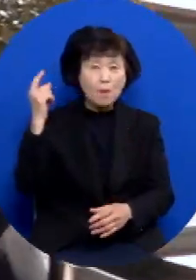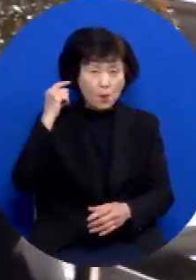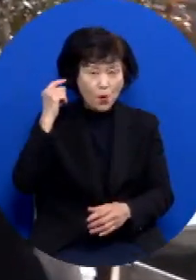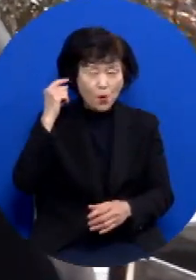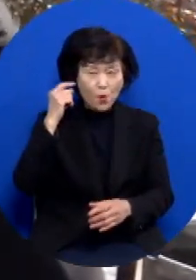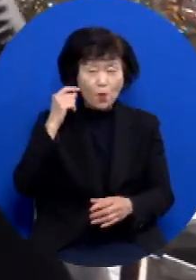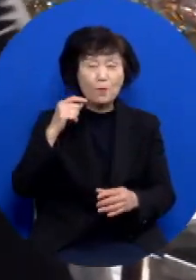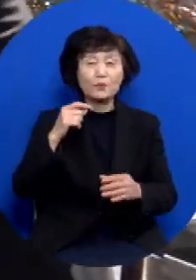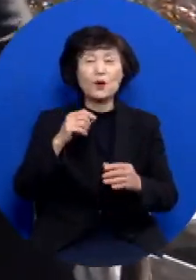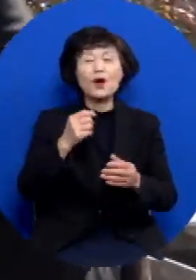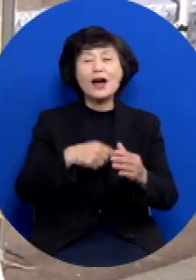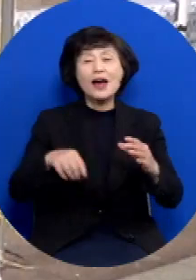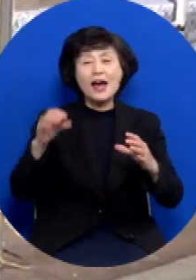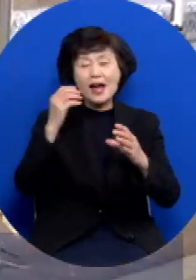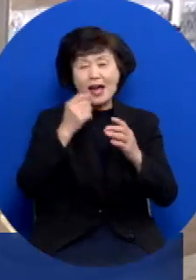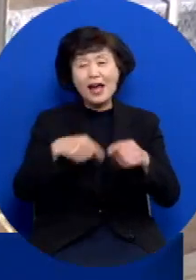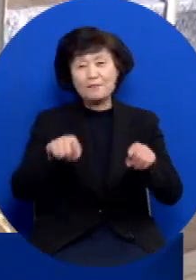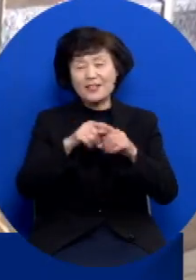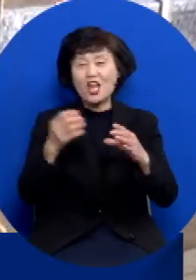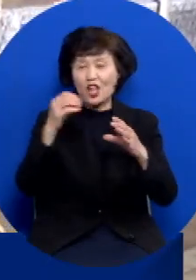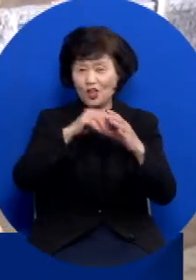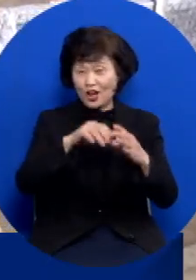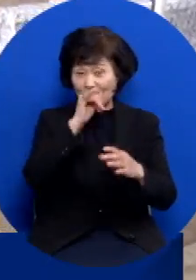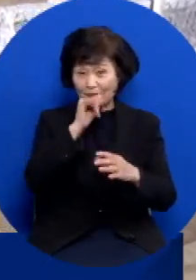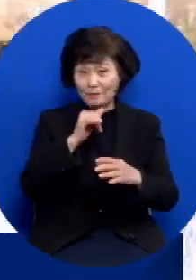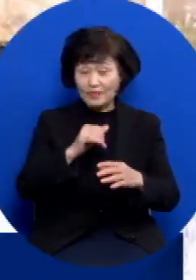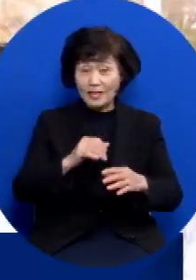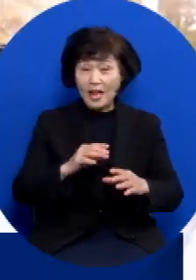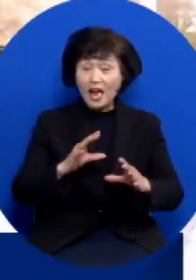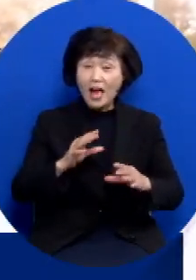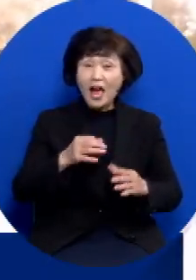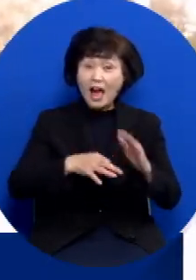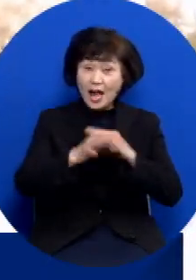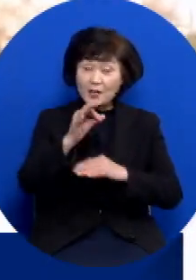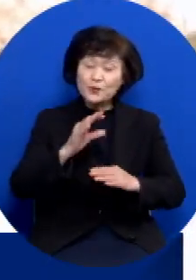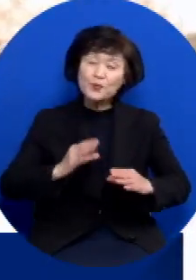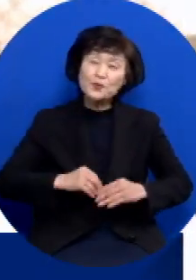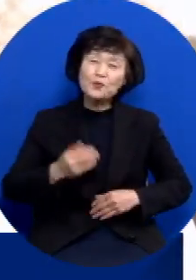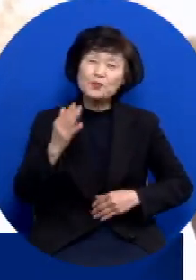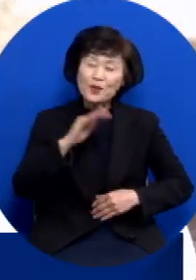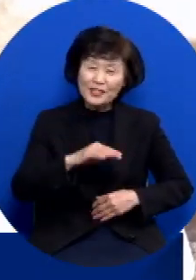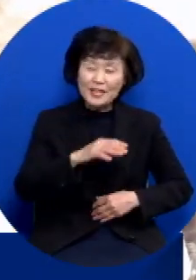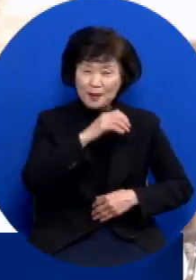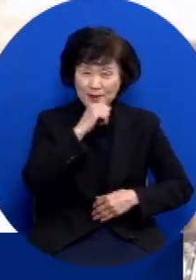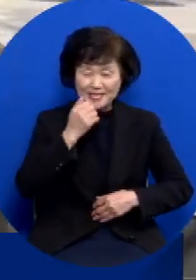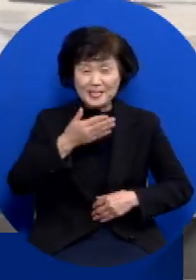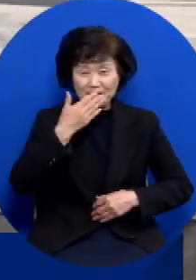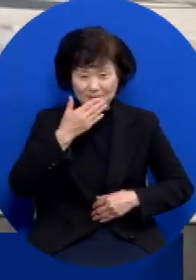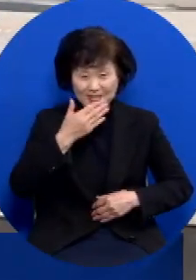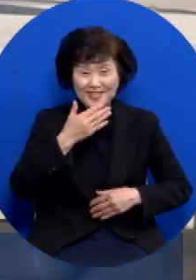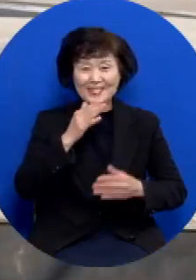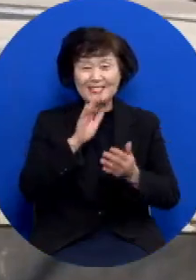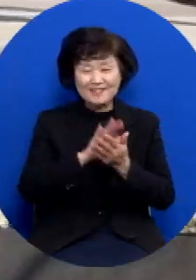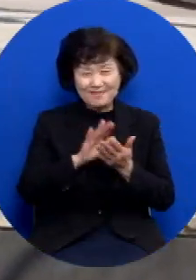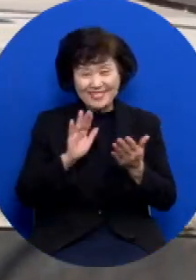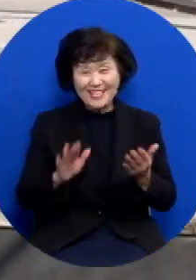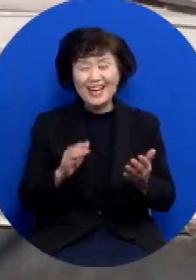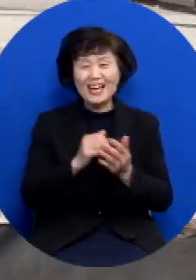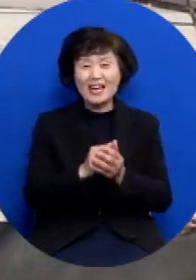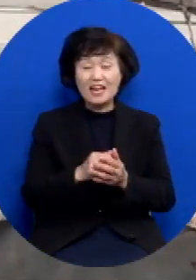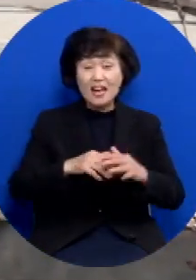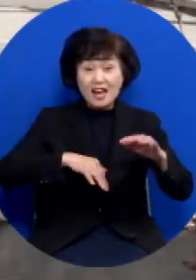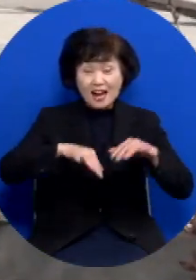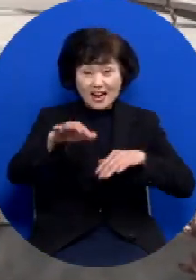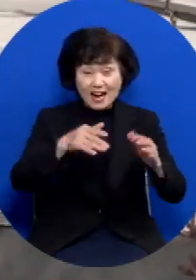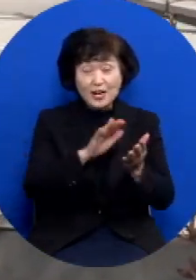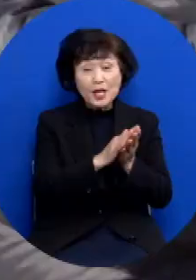담겨 있습니다. 아침 안 먹었는데 정말 맛있게 먹을게요. 너무 맛있고 좋습니다. 자주 했으면 좋겠습니다. 길거리 붕어빵 나눔에